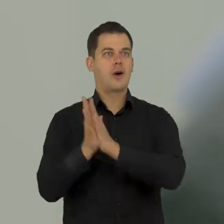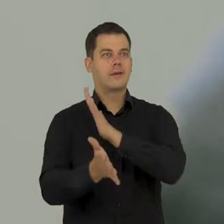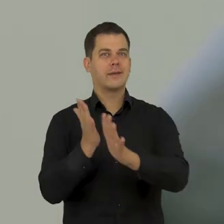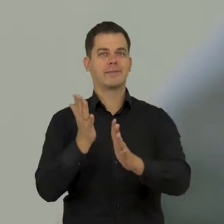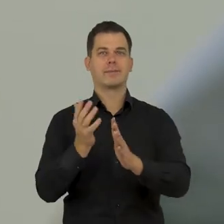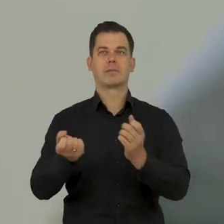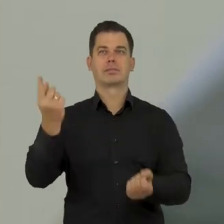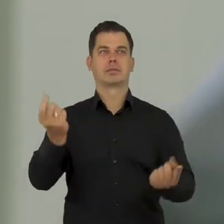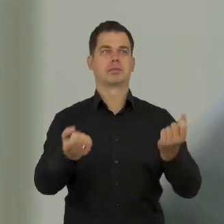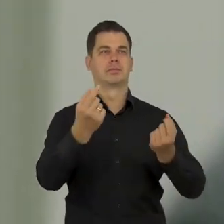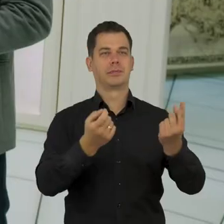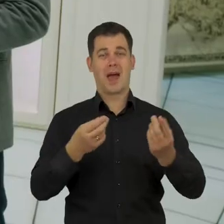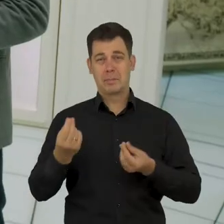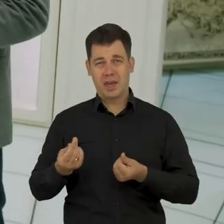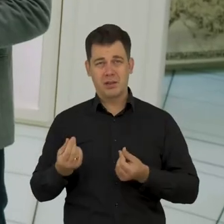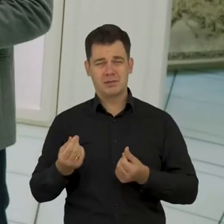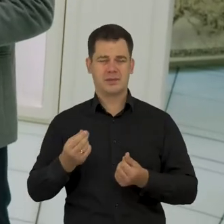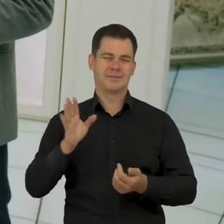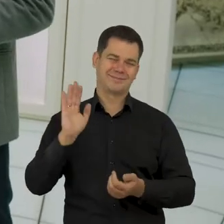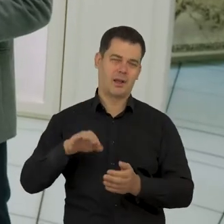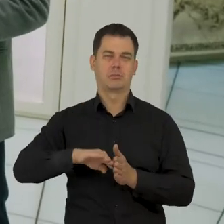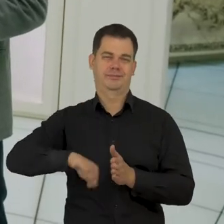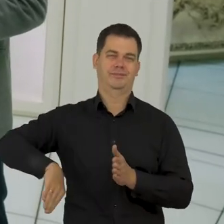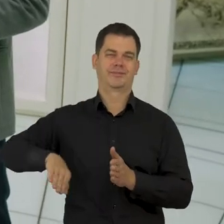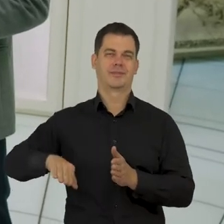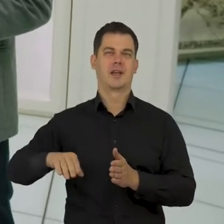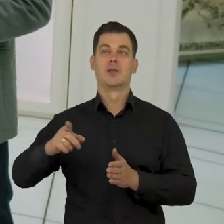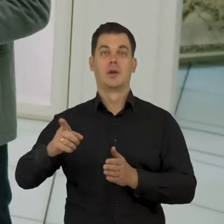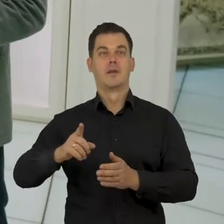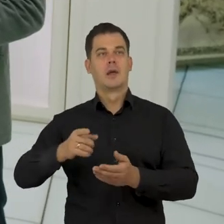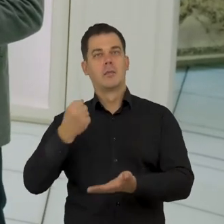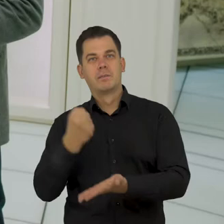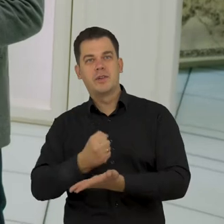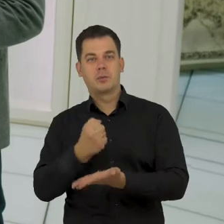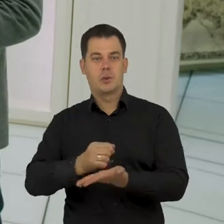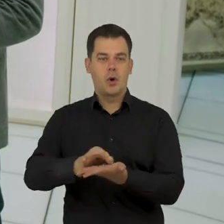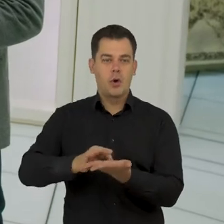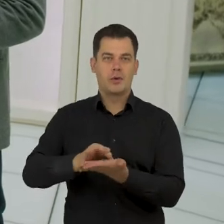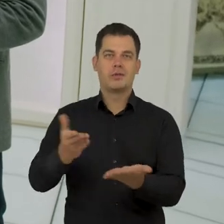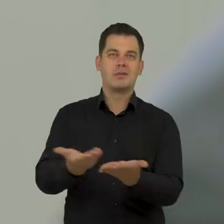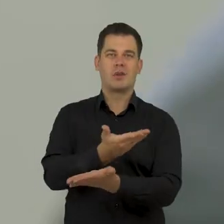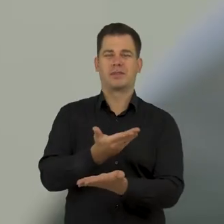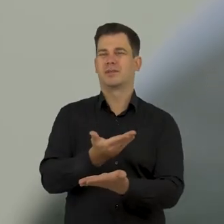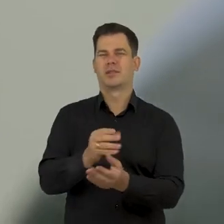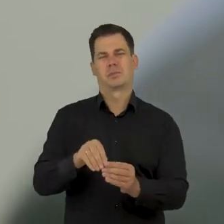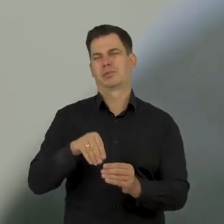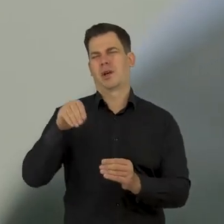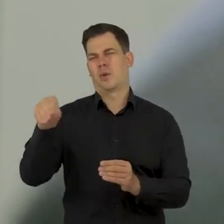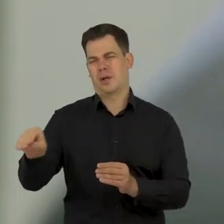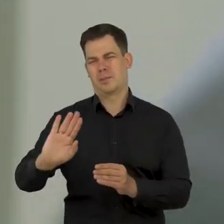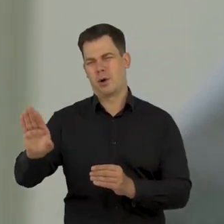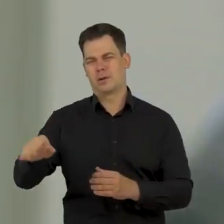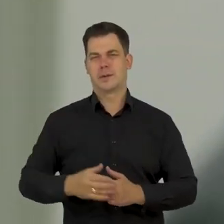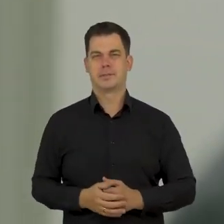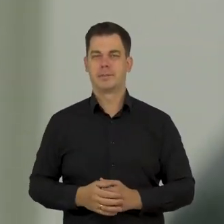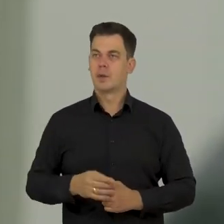wszystkim potrzeby wojenne, zdecydowały, że sprawy walutowe, nowa instytucja emisyjna, Bank Polski,